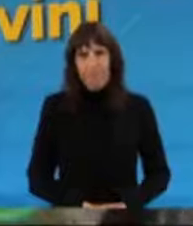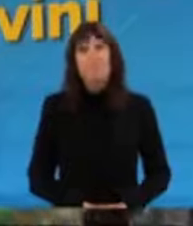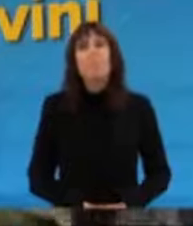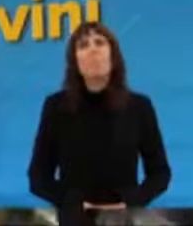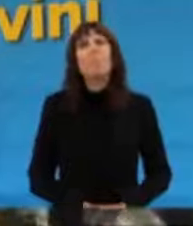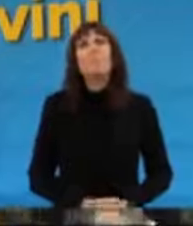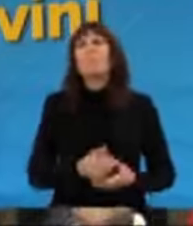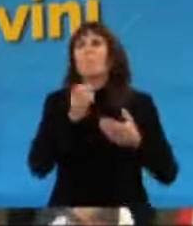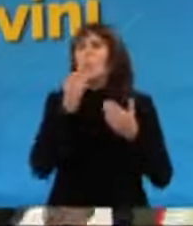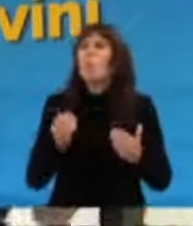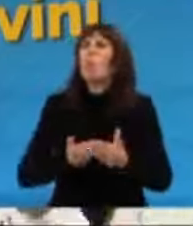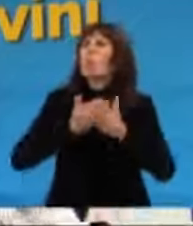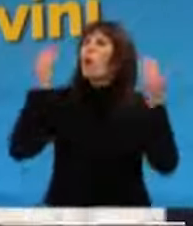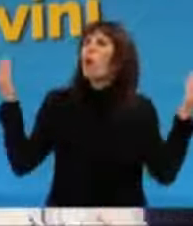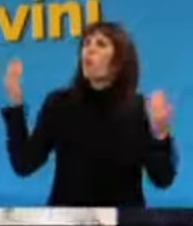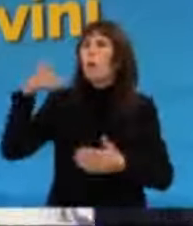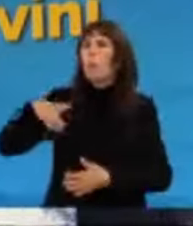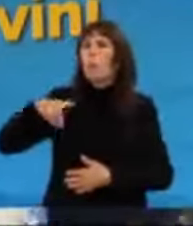Buongiorno Pontida!